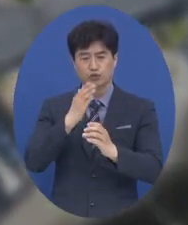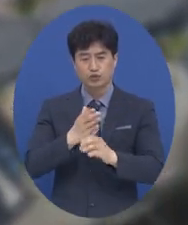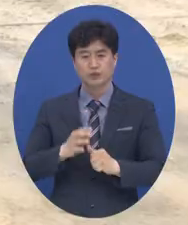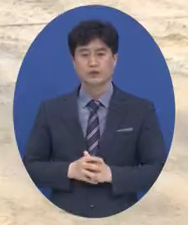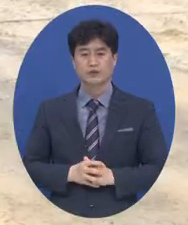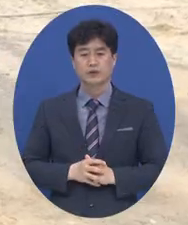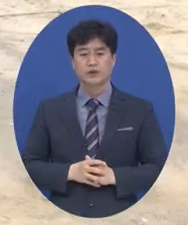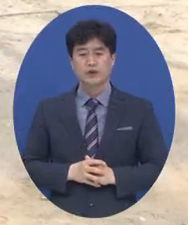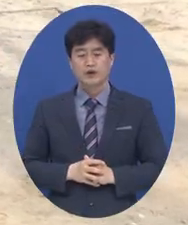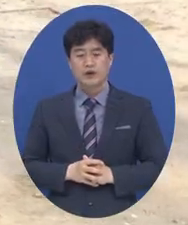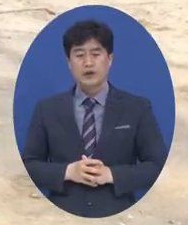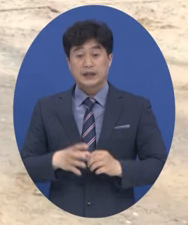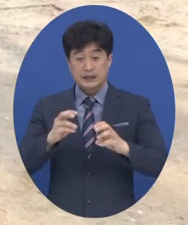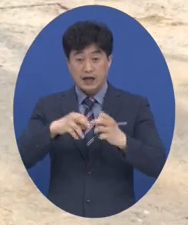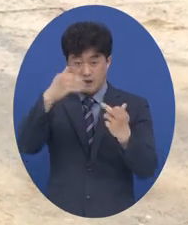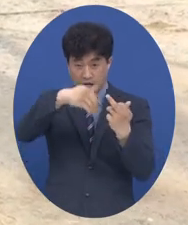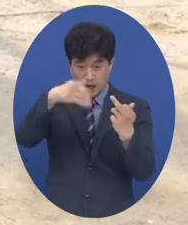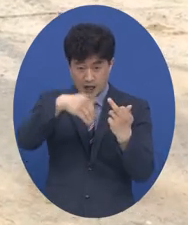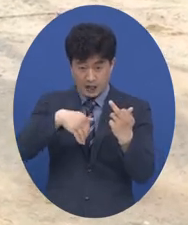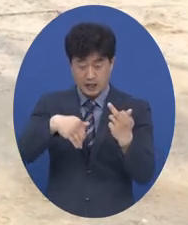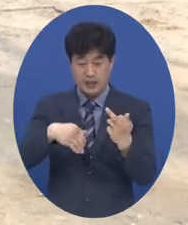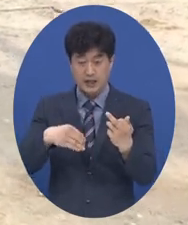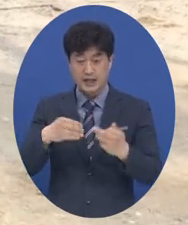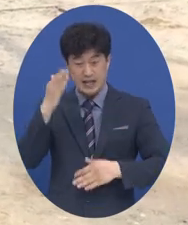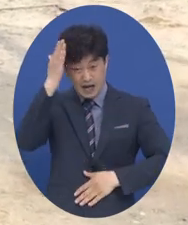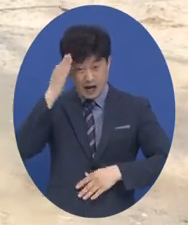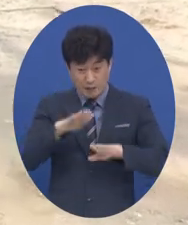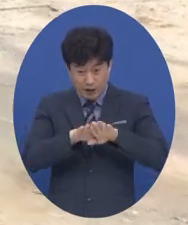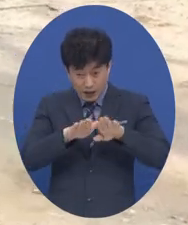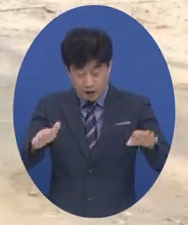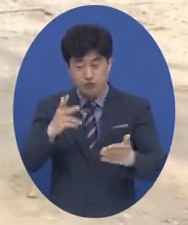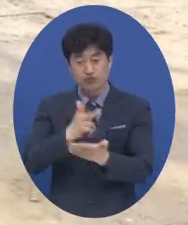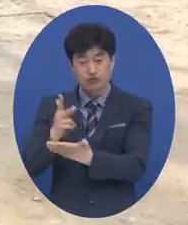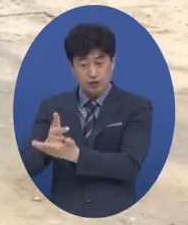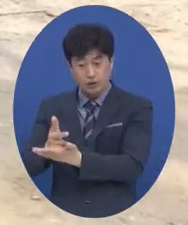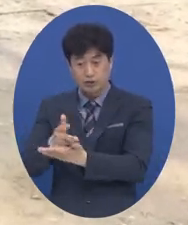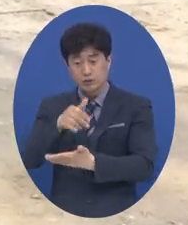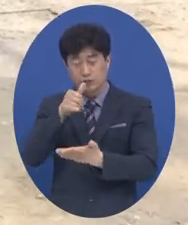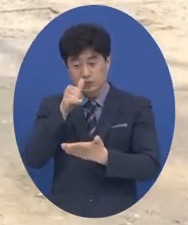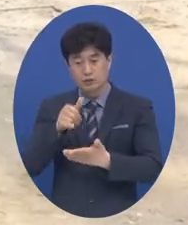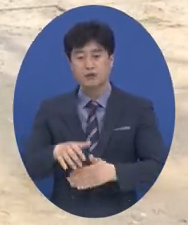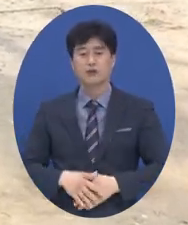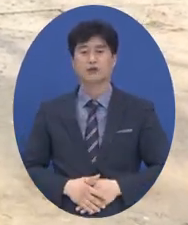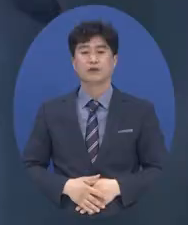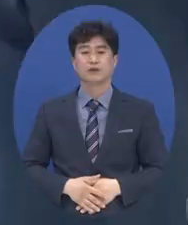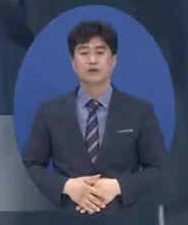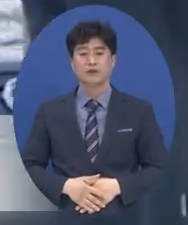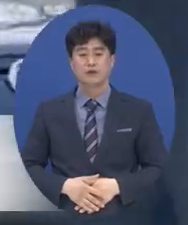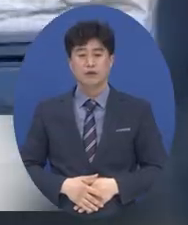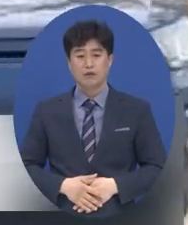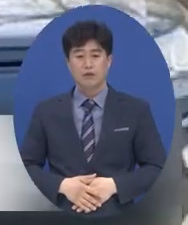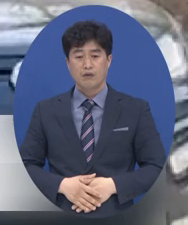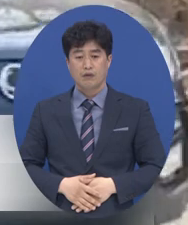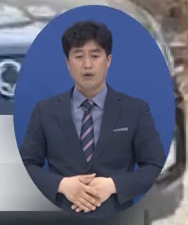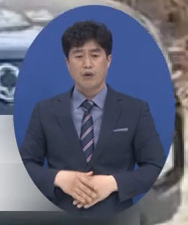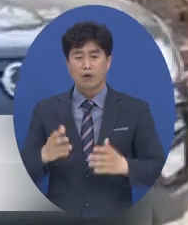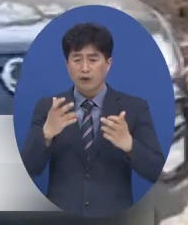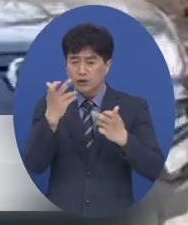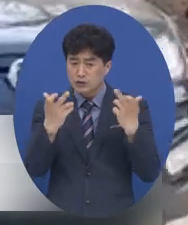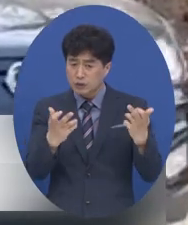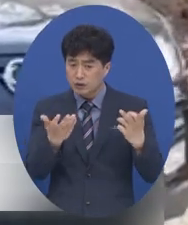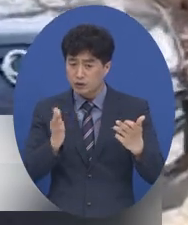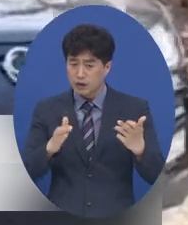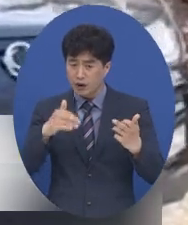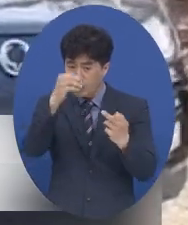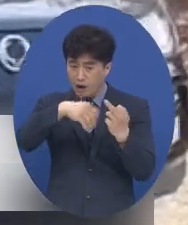중입니다. 아예 임야를 깎아내 아스팔트를 깔고 주차장을 설치한 곳도 있습니다. 당초에